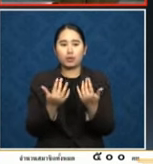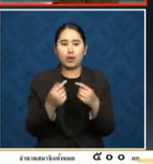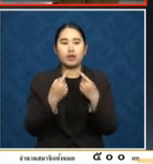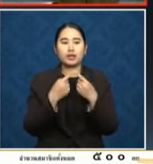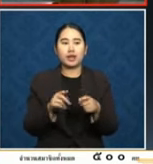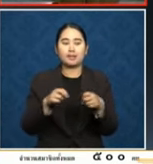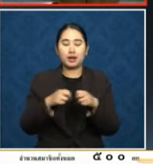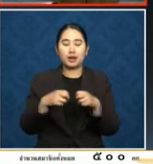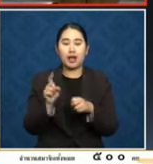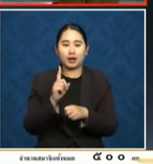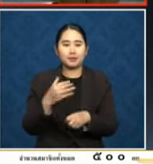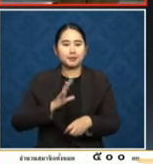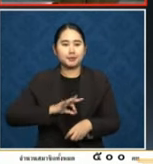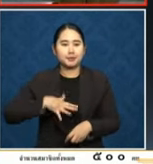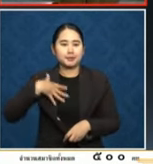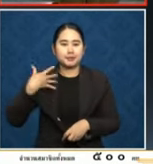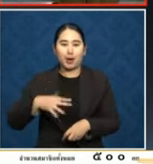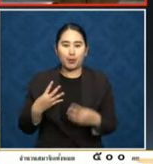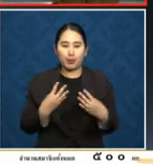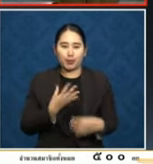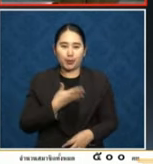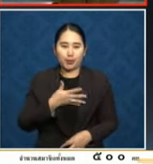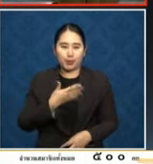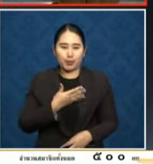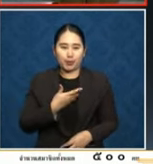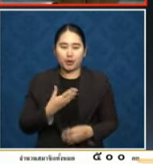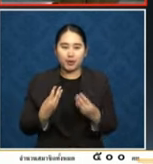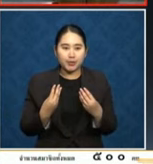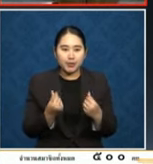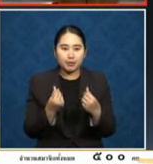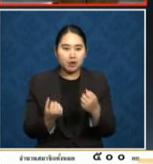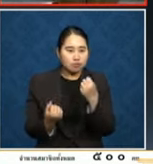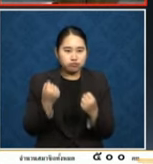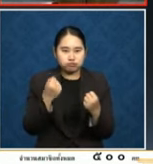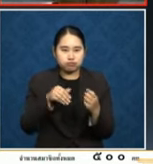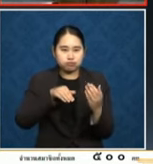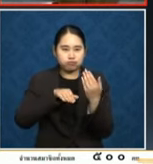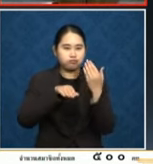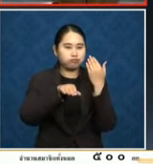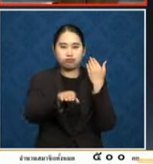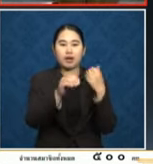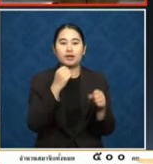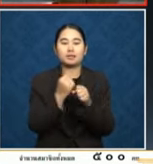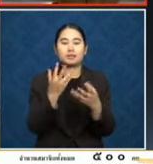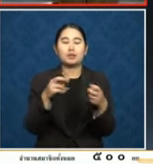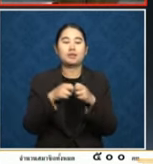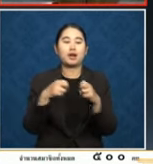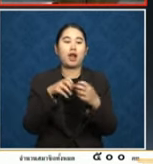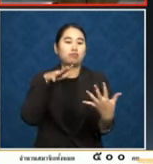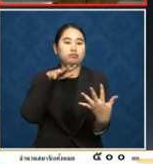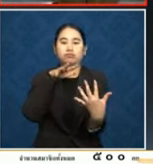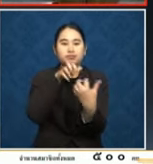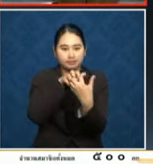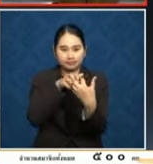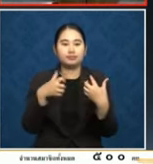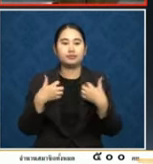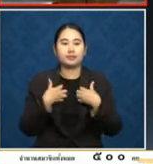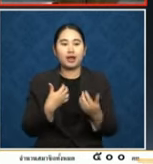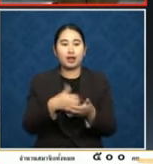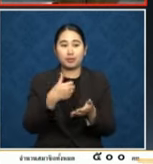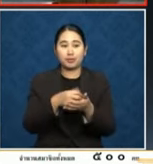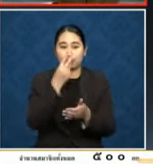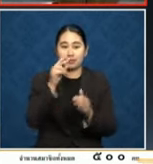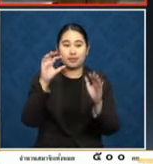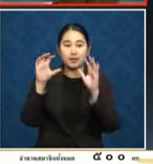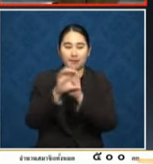างครั้งถ้าใจรีบร้อนนะคะวัดใจกันว่าใครจะไปก่อนกันก็เกิดชนกันกลางสะพานค่ะเหมือนในภาพนะ